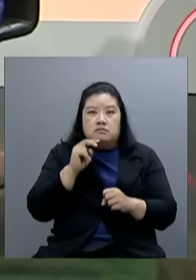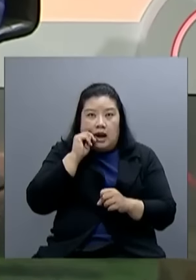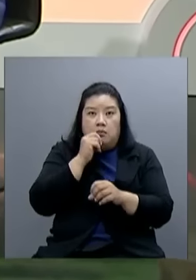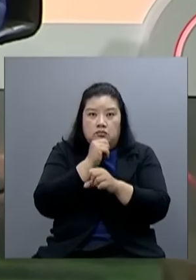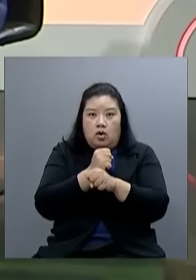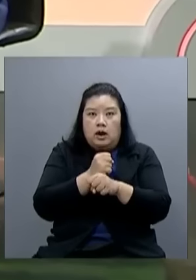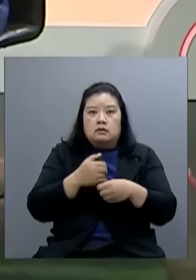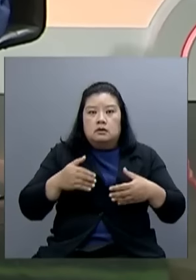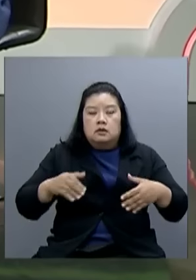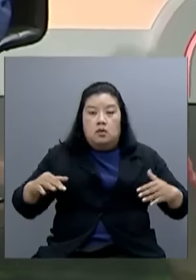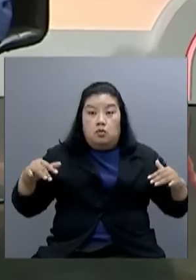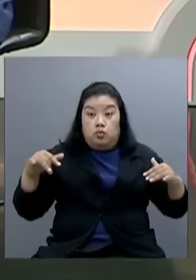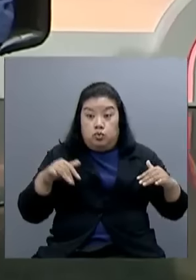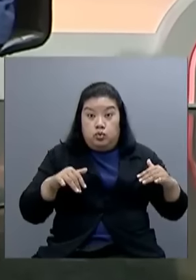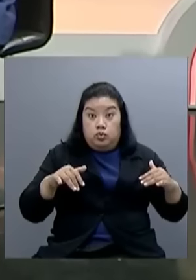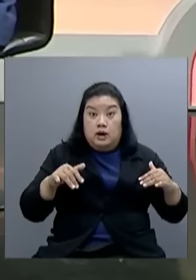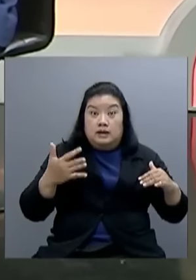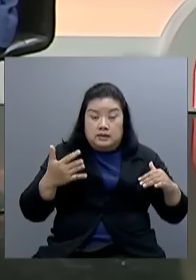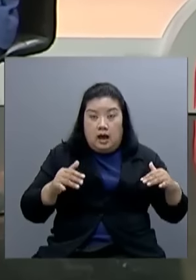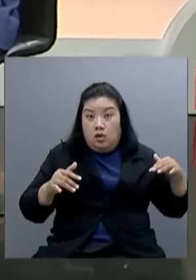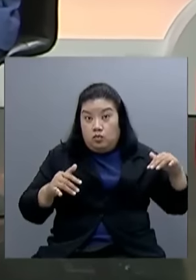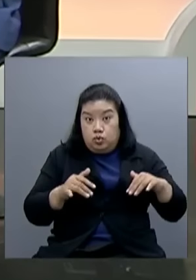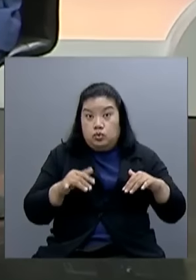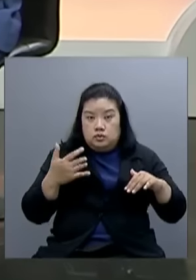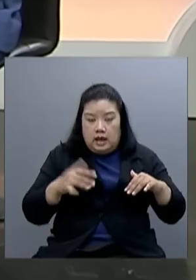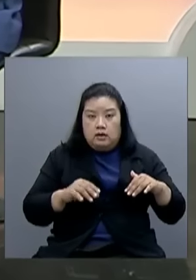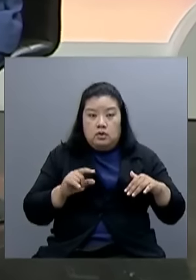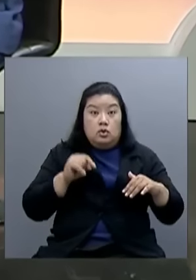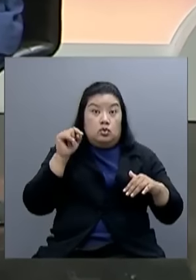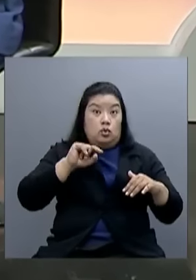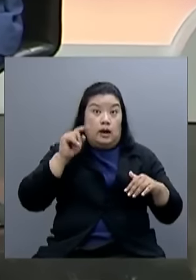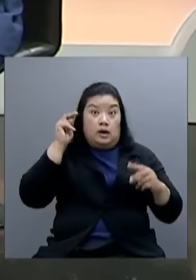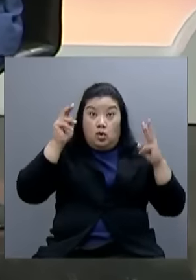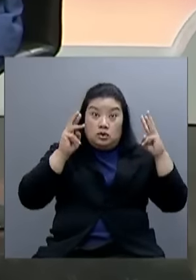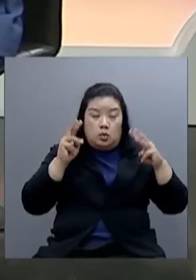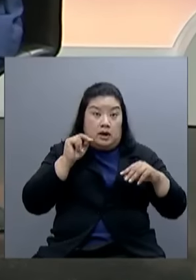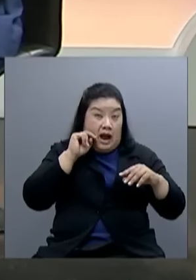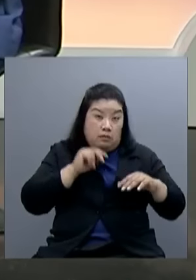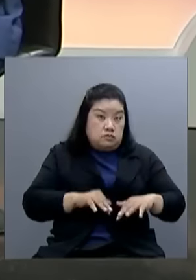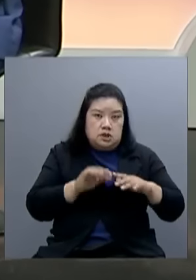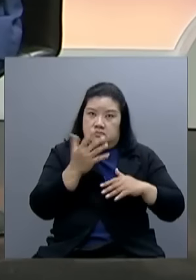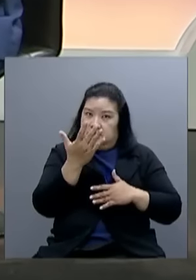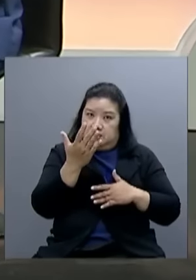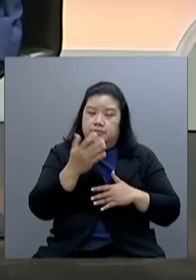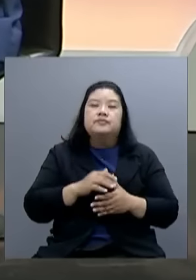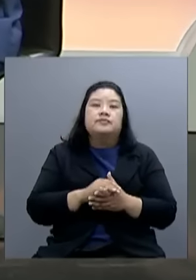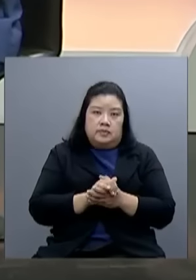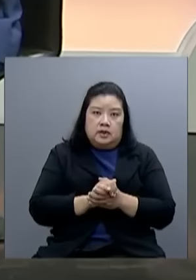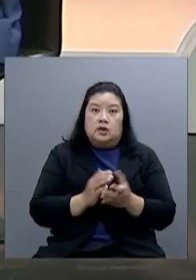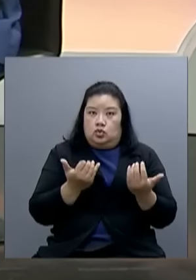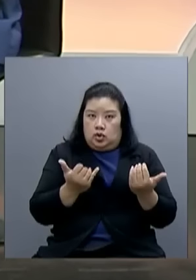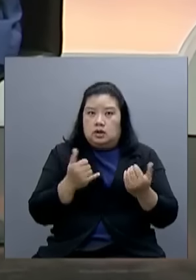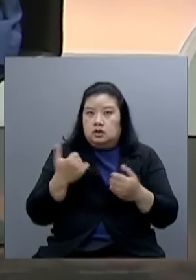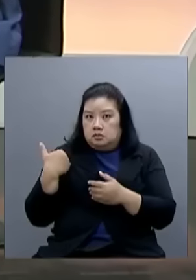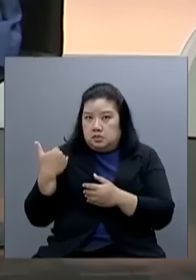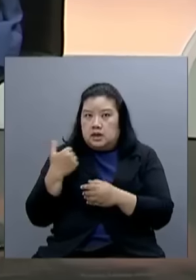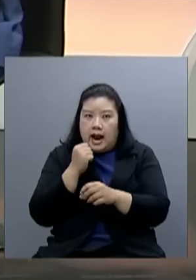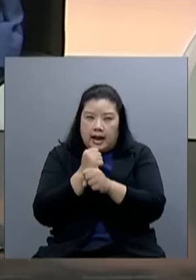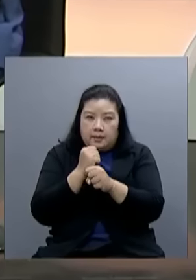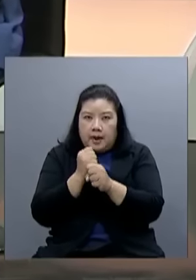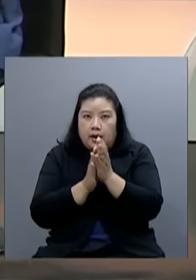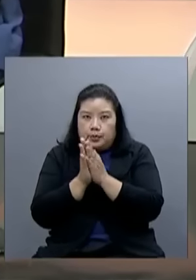น้ำที่ผ่านตัวพีคที่ผ่านจังหวัดนครสวรรค์ครับตอนนี้นิ่งแล้วไม่เพิ่มขึ้นนะครับซึ่งจากการคาดการณ์ร่วมกันครับจากส